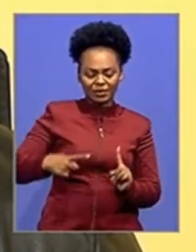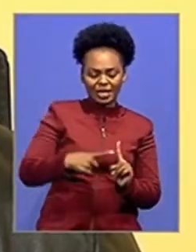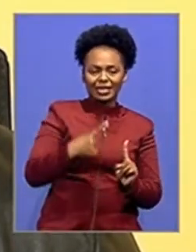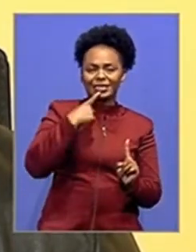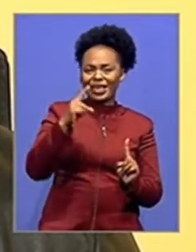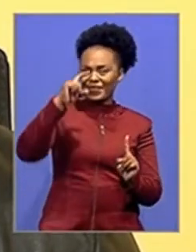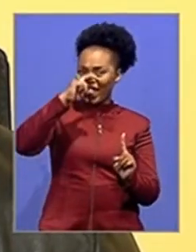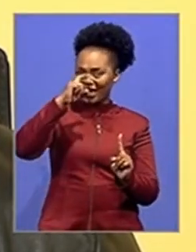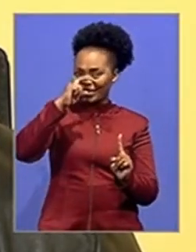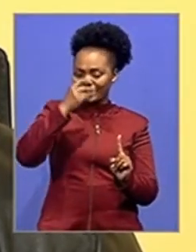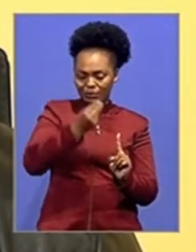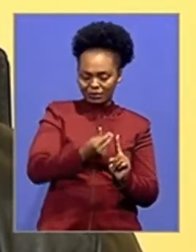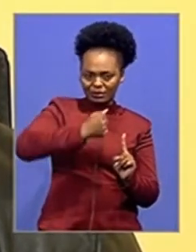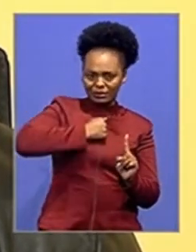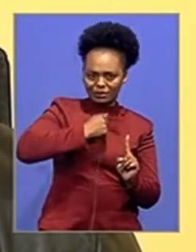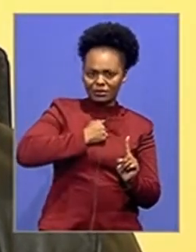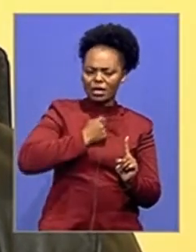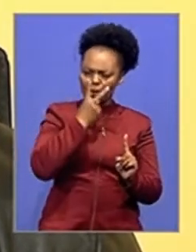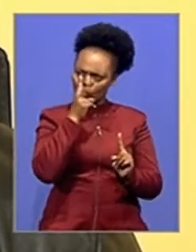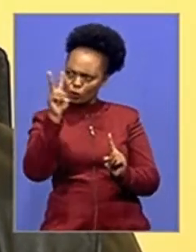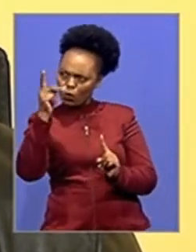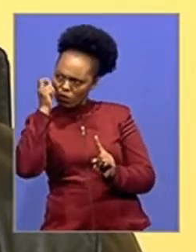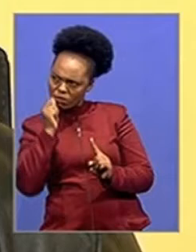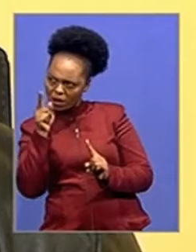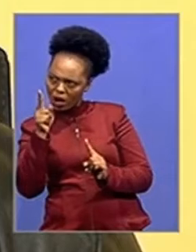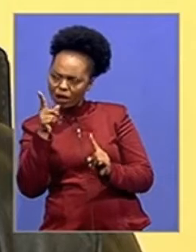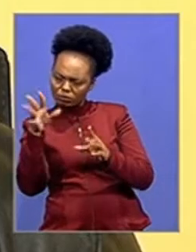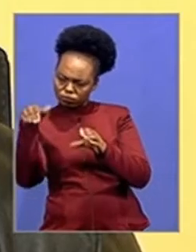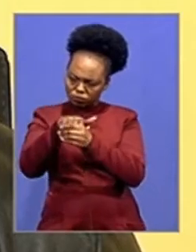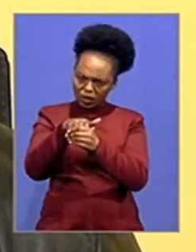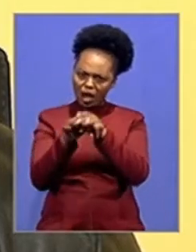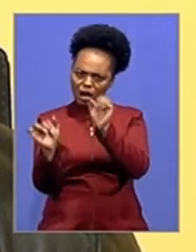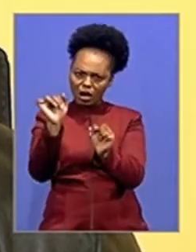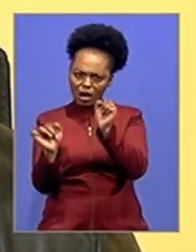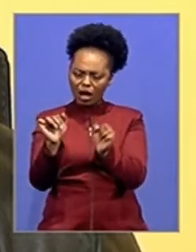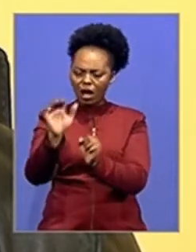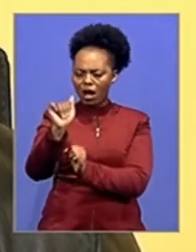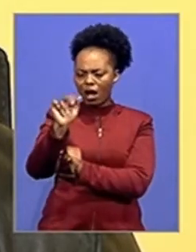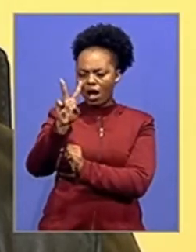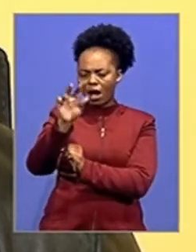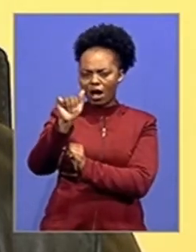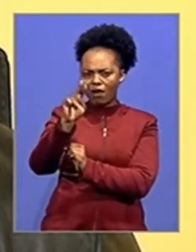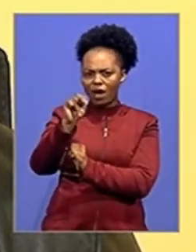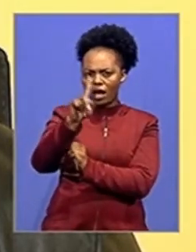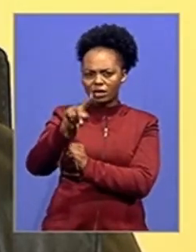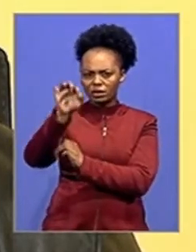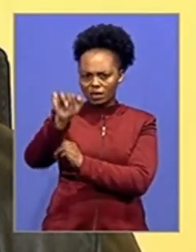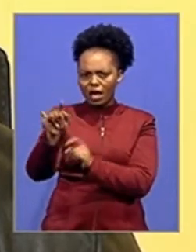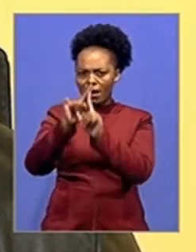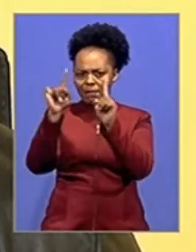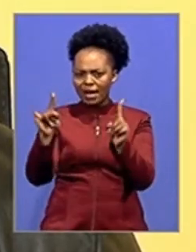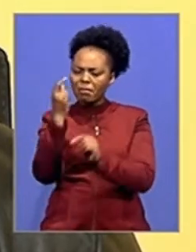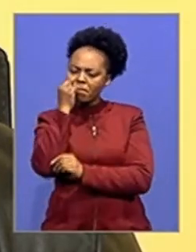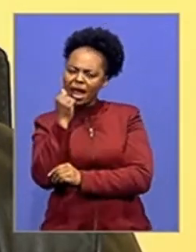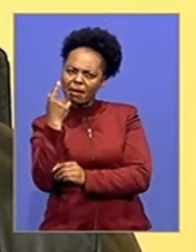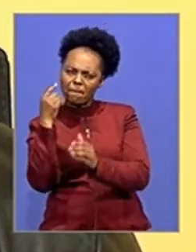mogwera wa ngwana wa bona o ile a bona a sepela le monnatsoko ka sefatanaga sa mohuta wa Avanza e fela morago ga fao monna yo o ile a ja